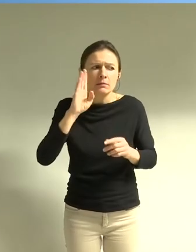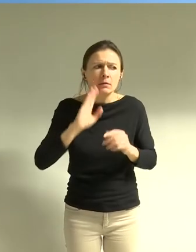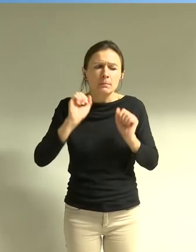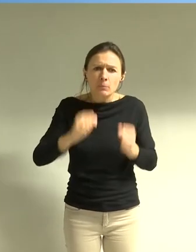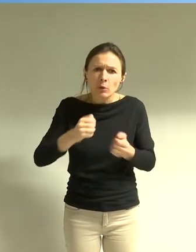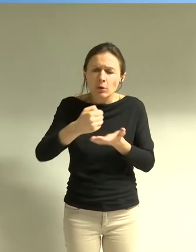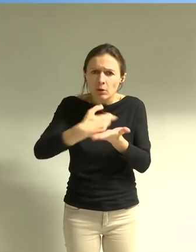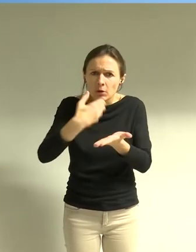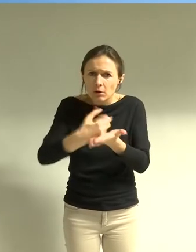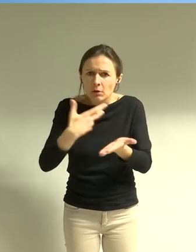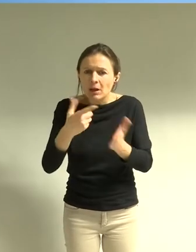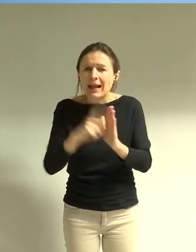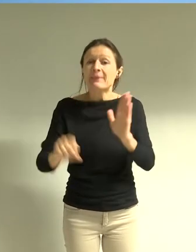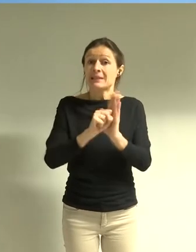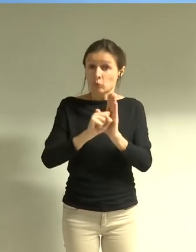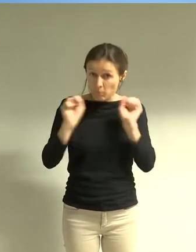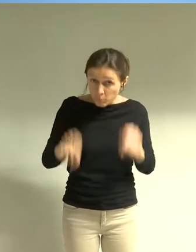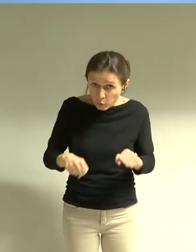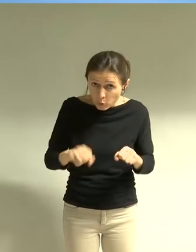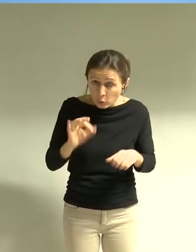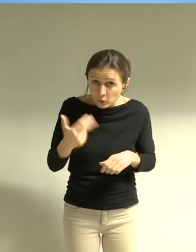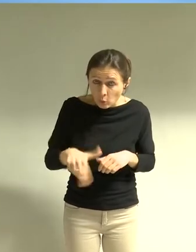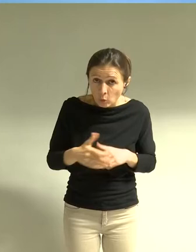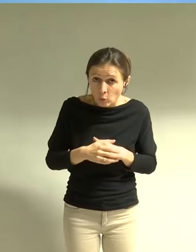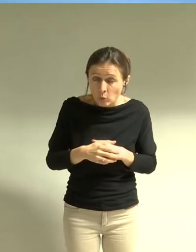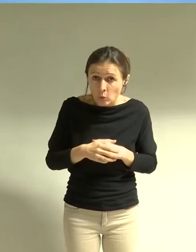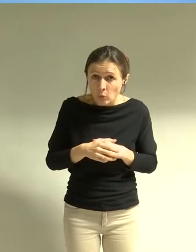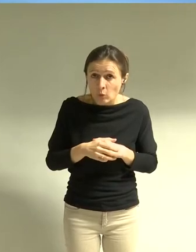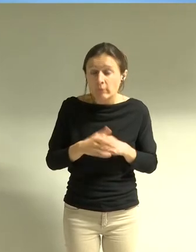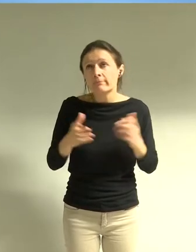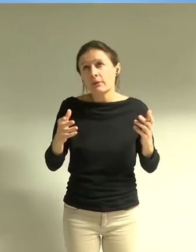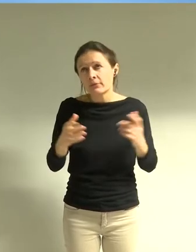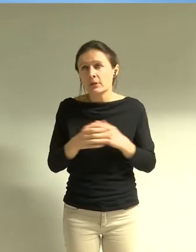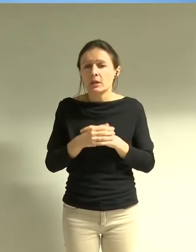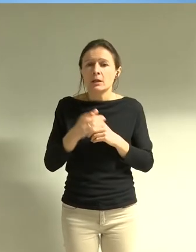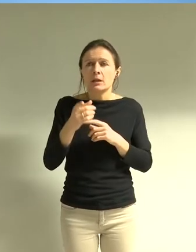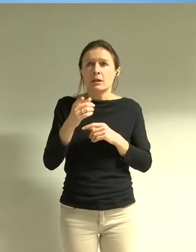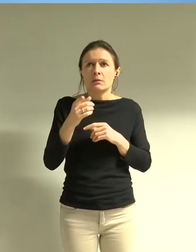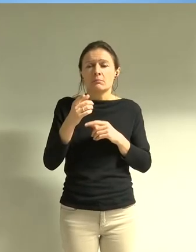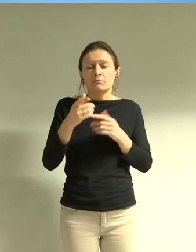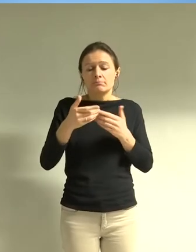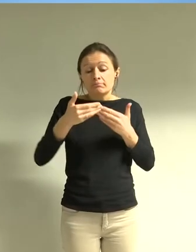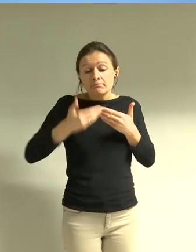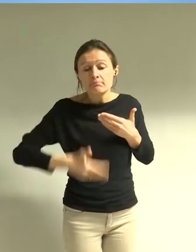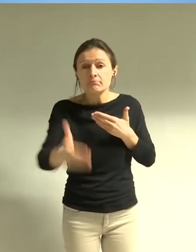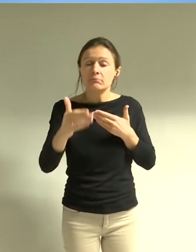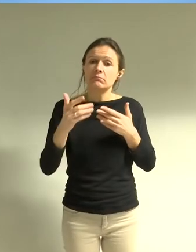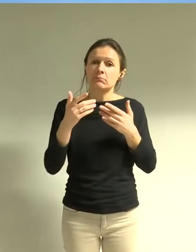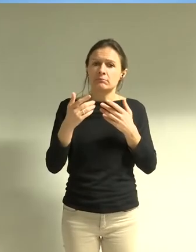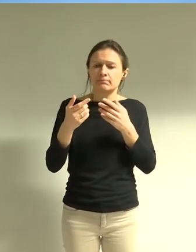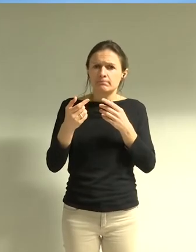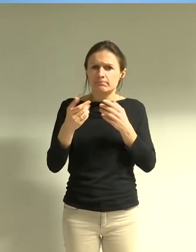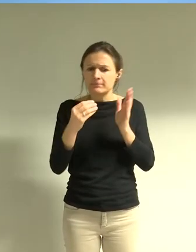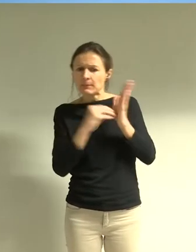pas obtenir enfin cette labellisation bref pouvez vous nous préciser les suites qui seront données à cette délibération pour assurer un